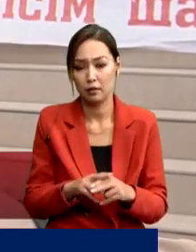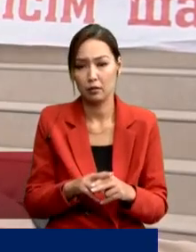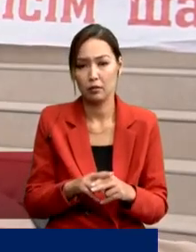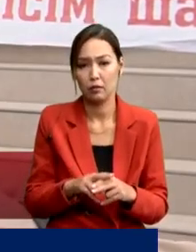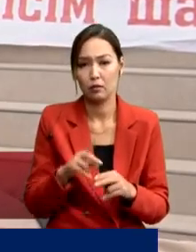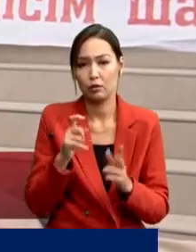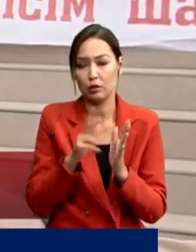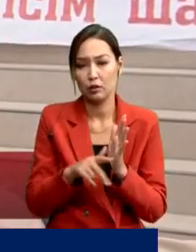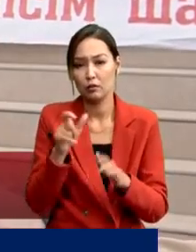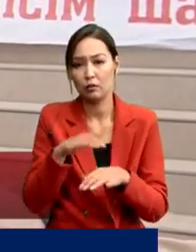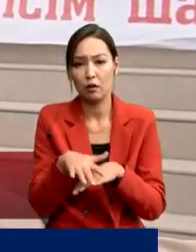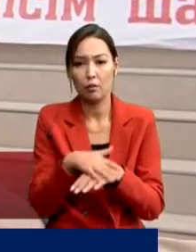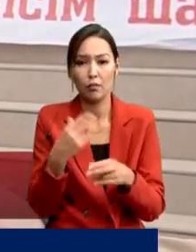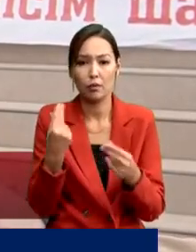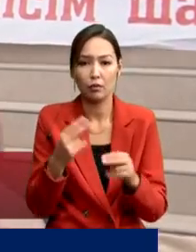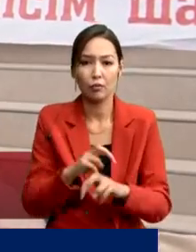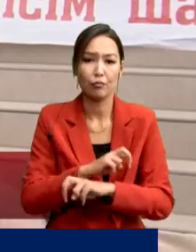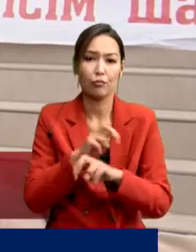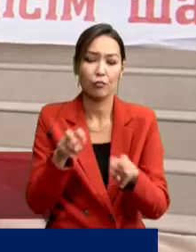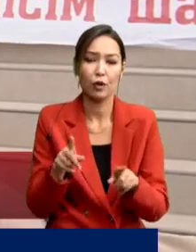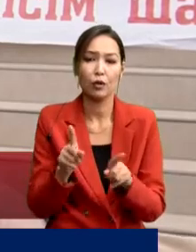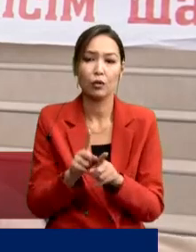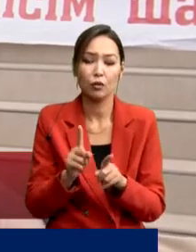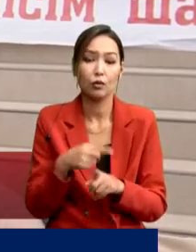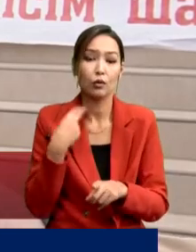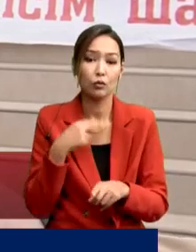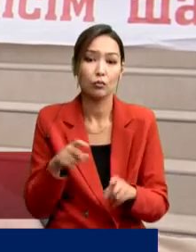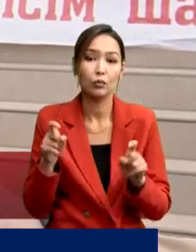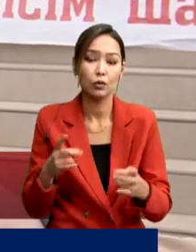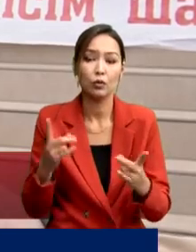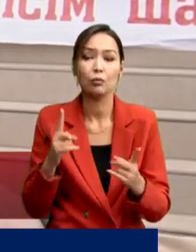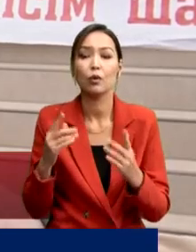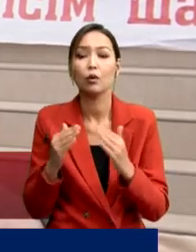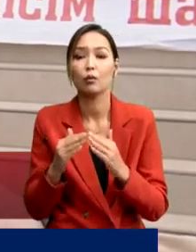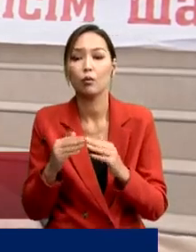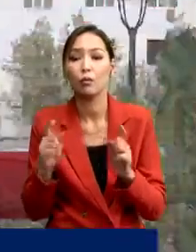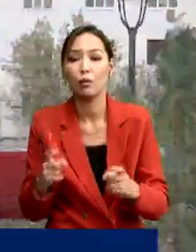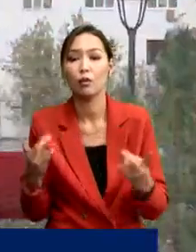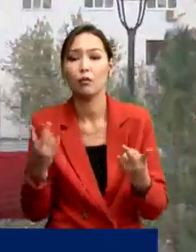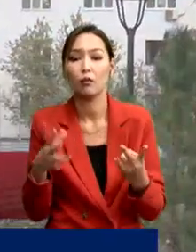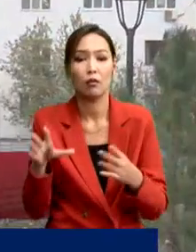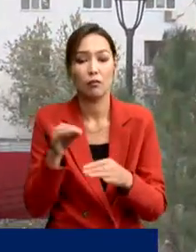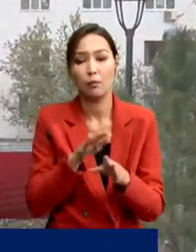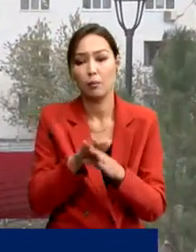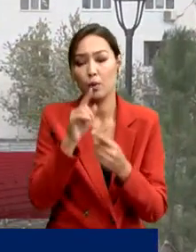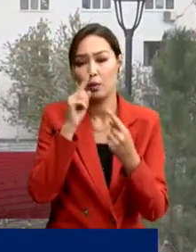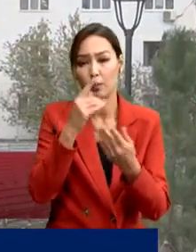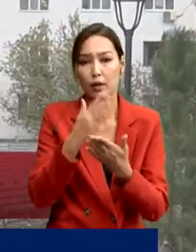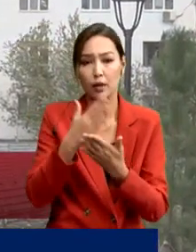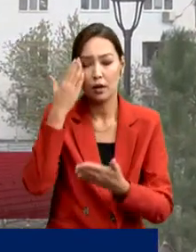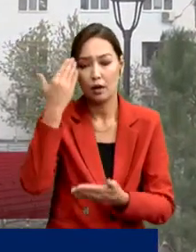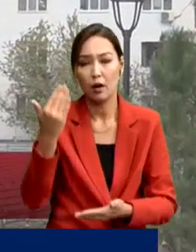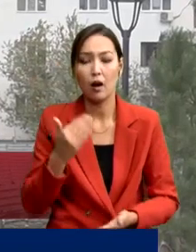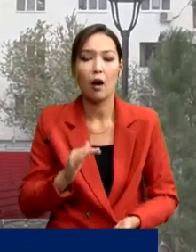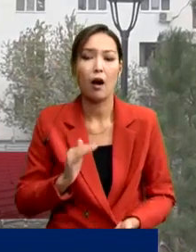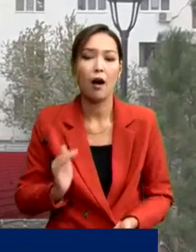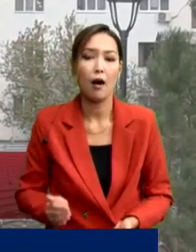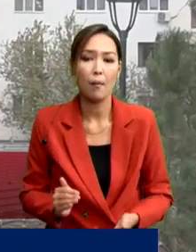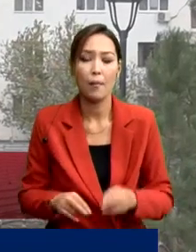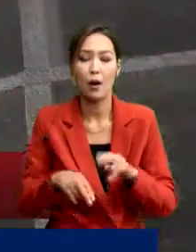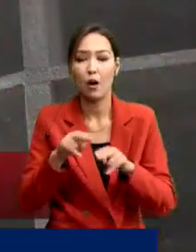ақшасын қалтасына басқан адам неге үйде отыруы керек? Біз бұған түбегейлі қарсымыз. Әкімдіктегілер компанияның құрылыс